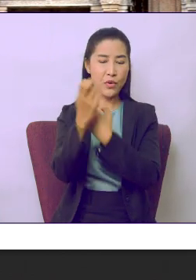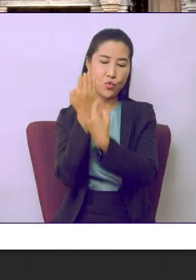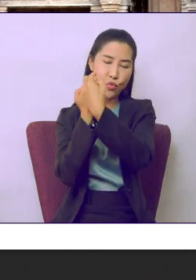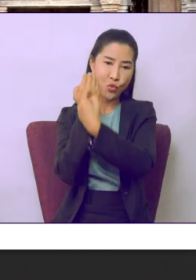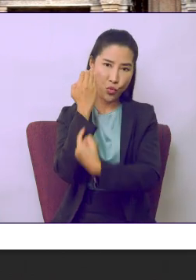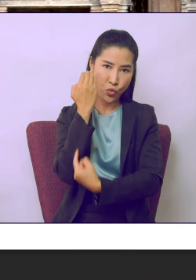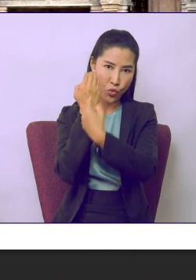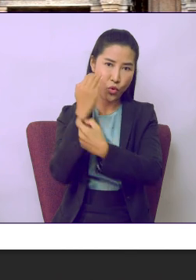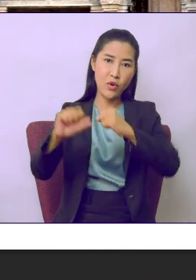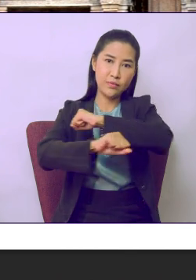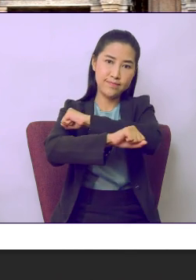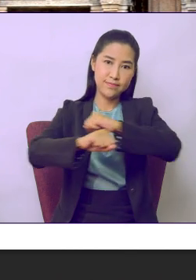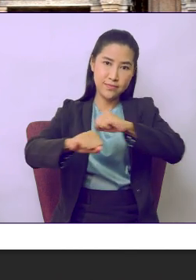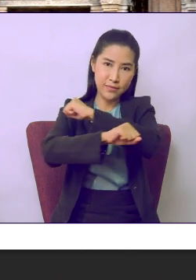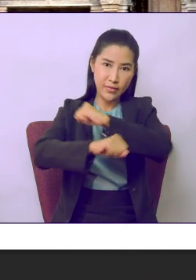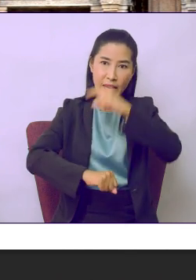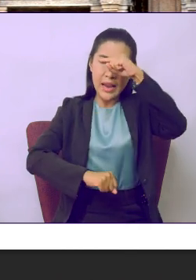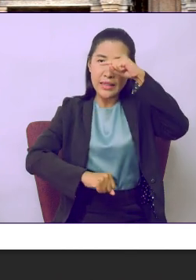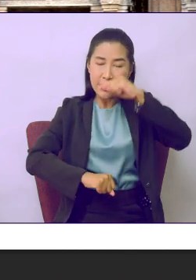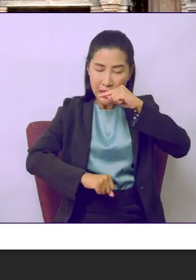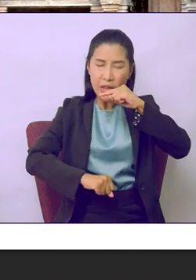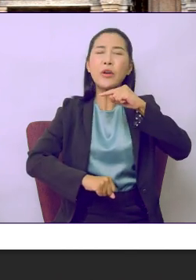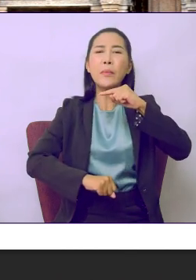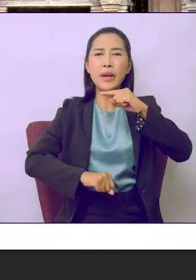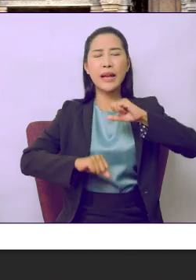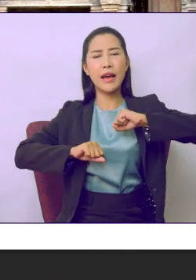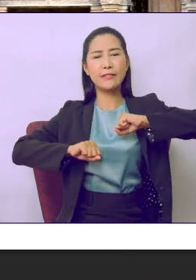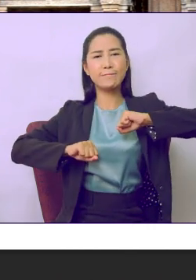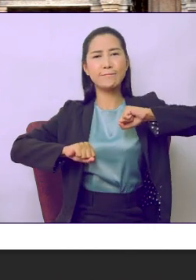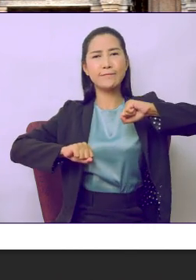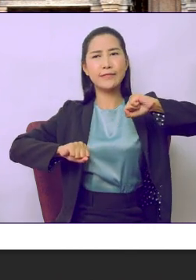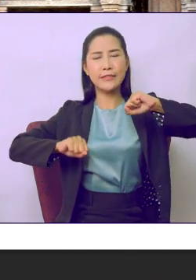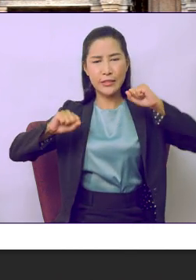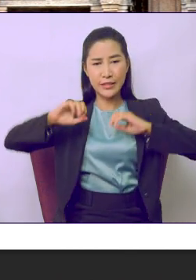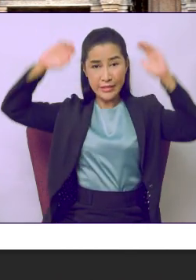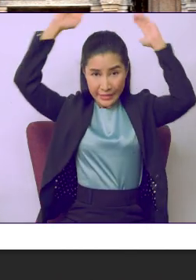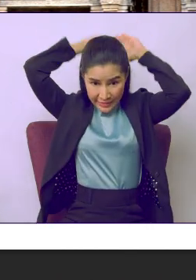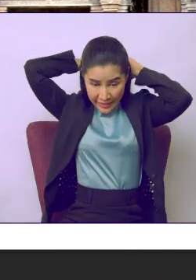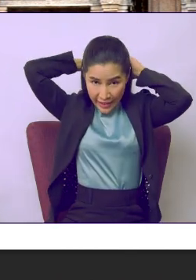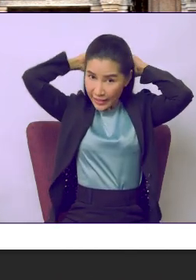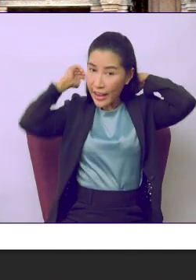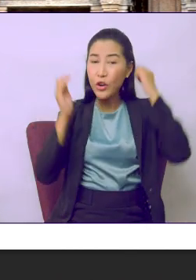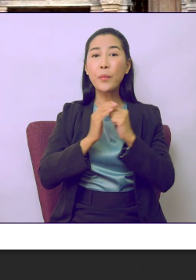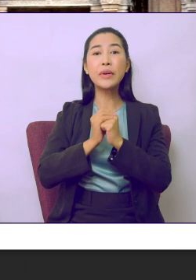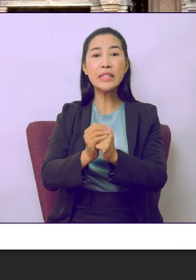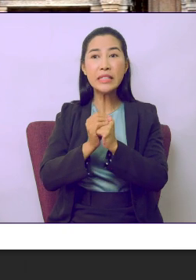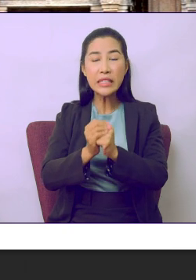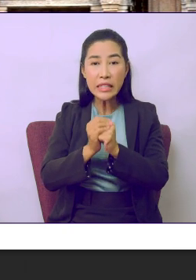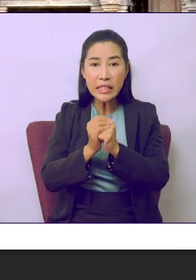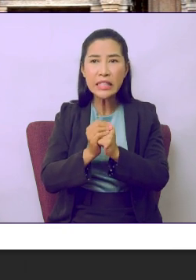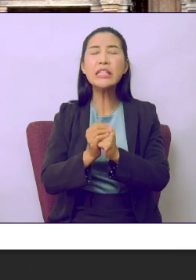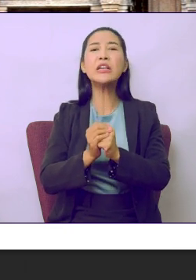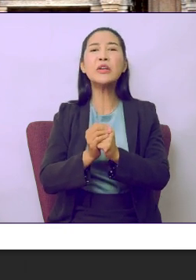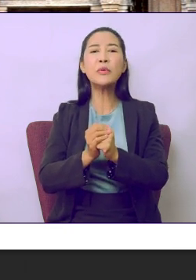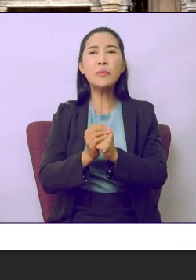กำลังกายหรือของไทยเราเองเนี่ยก็จะมีท่าฤาษีดักตนนะครับอ่าแล้วก็ของประเทศจีนเนาะก็จะมีพวกอ่าไท่